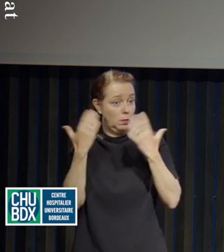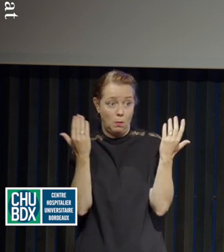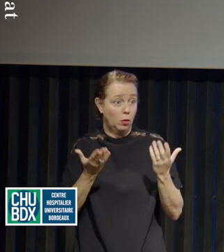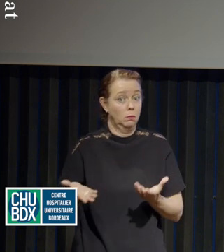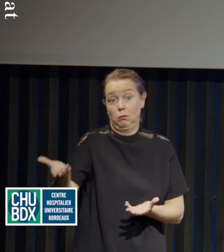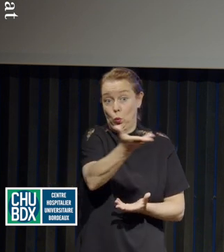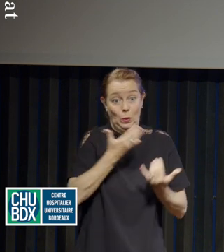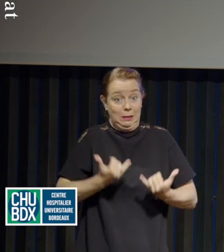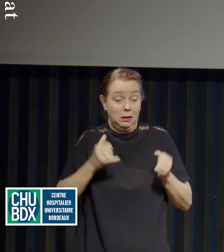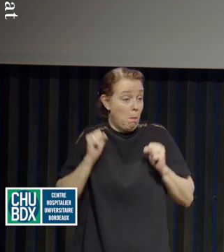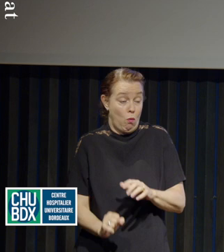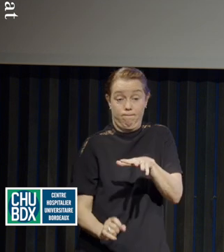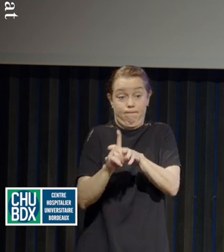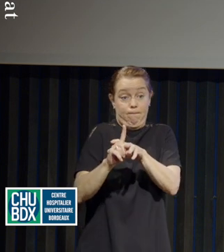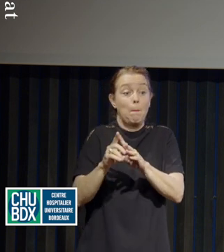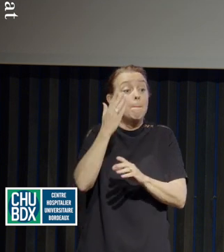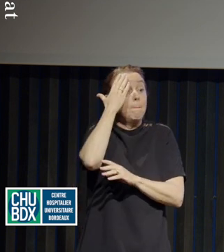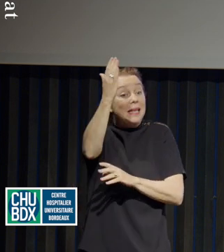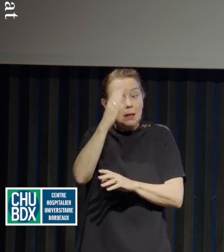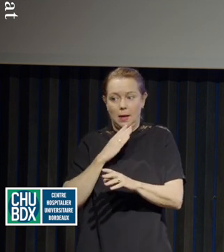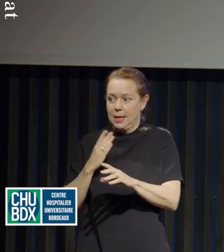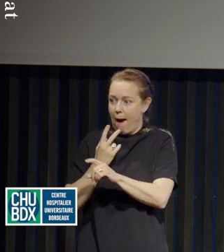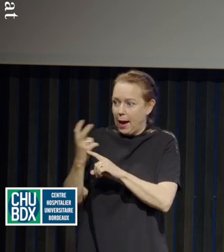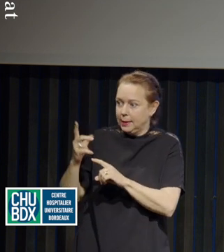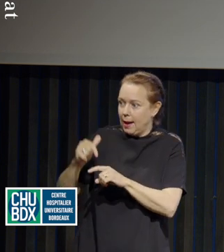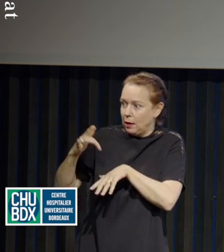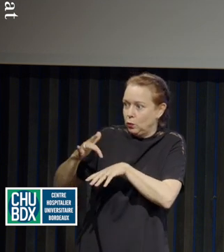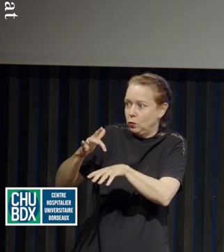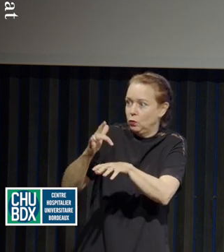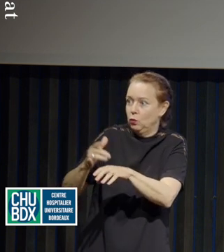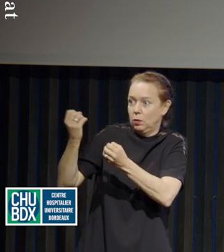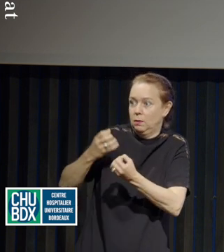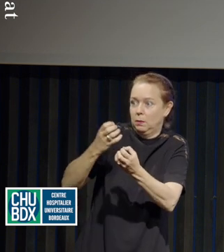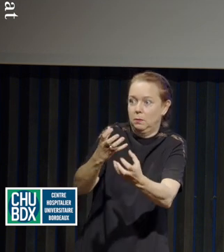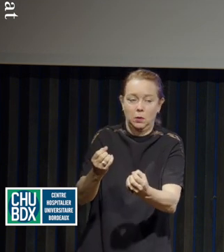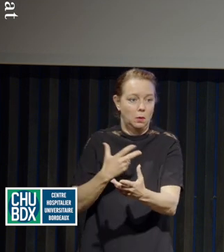d'entre nous, pour peu que nous rencontrions des facteurs de risque suffisants.